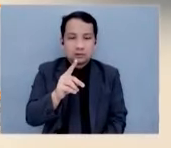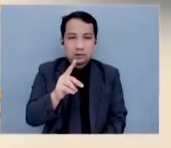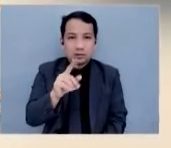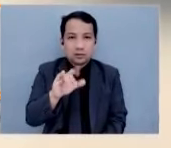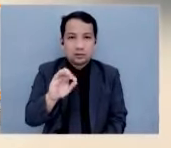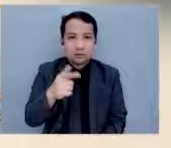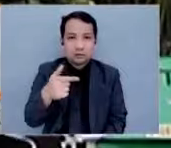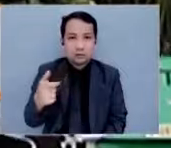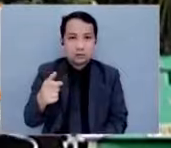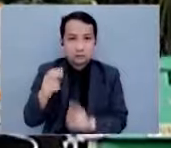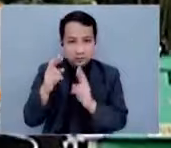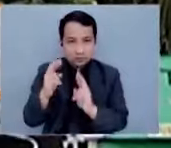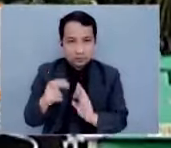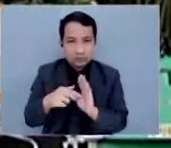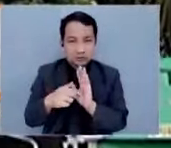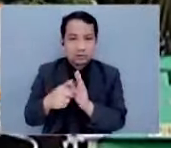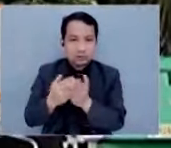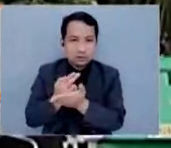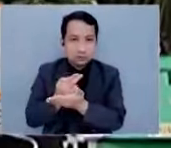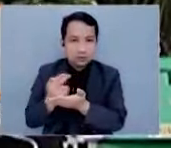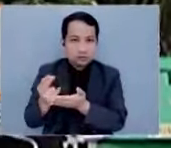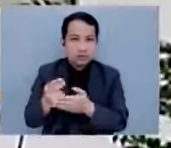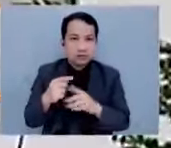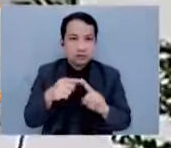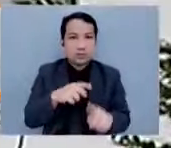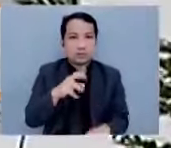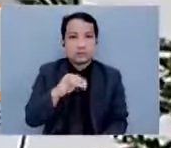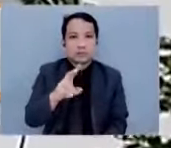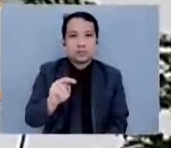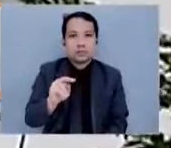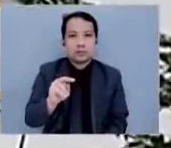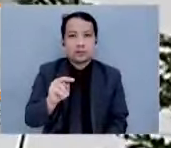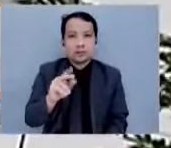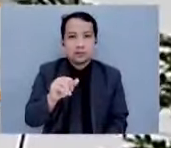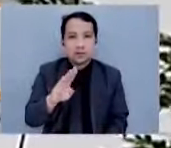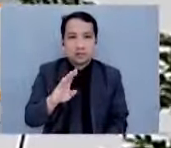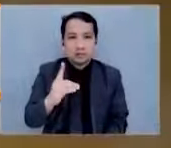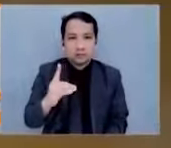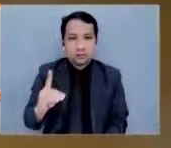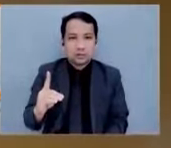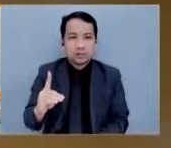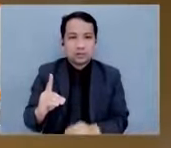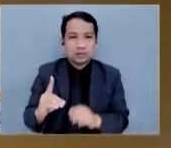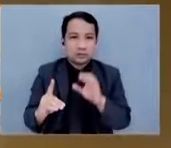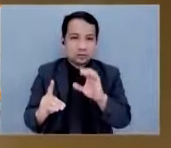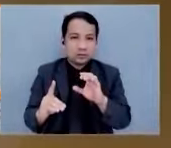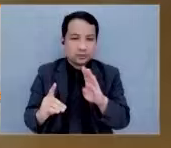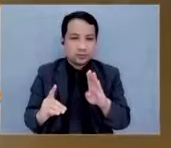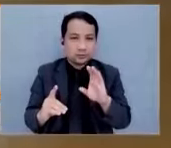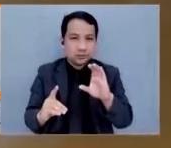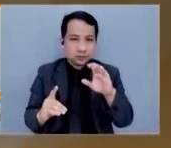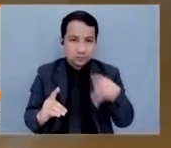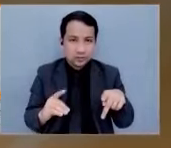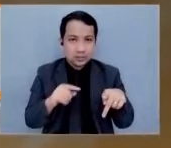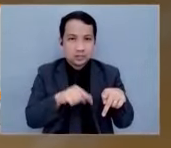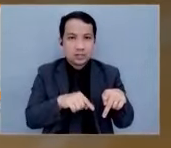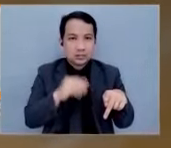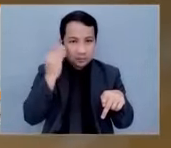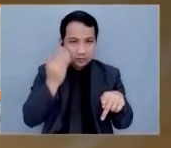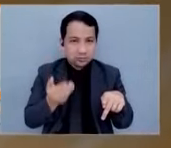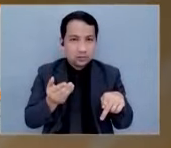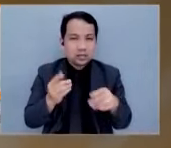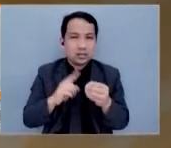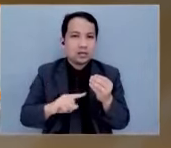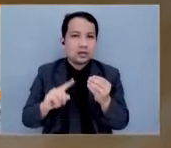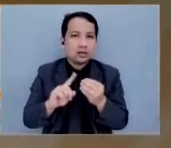reputasyon at kabanalan ni Nina Ruiz Abad. Ayon sa Catholic Bishops Conference of the Philippines o CBCP,